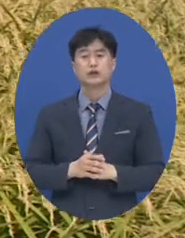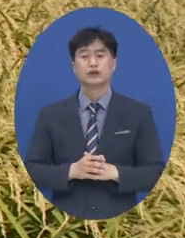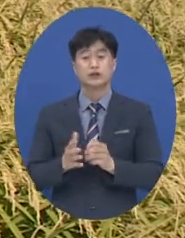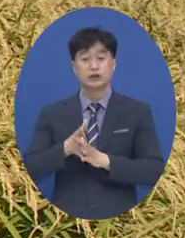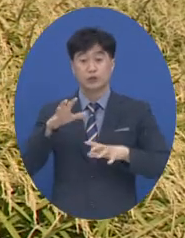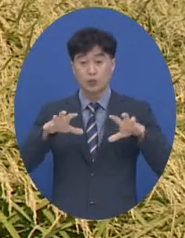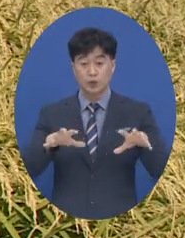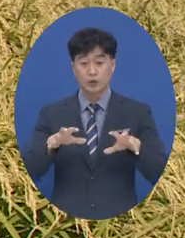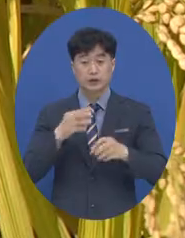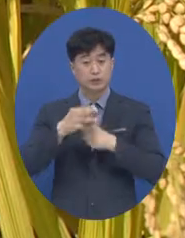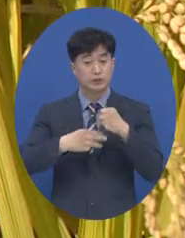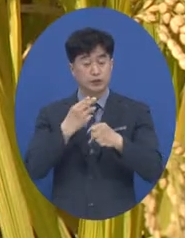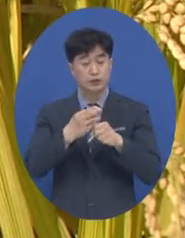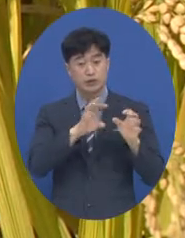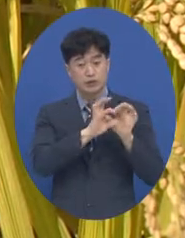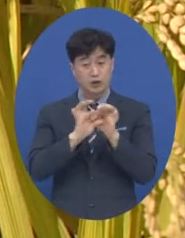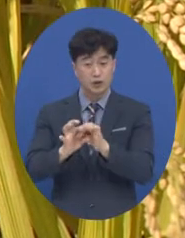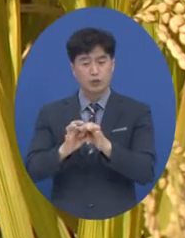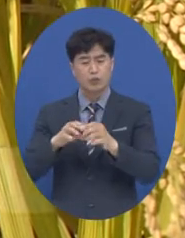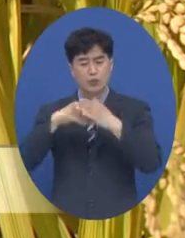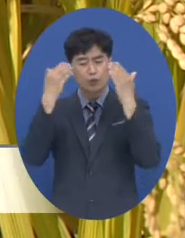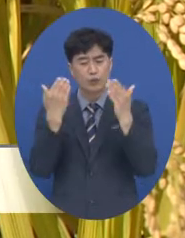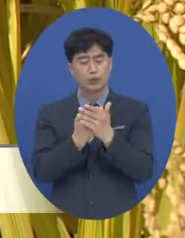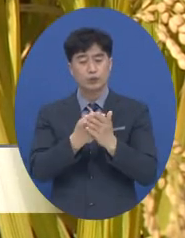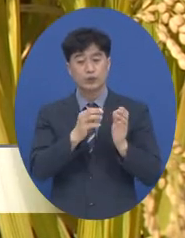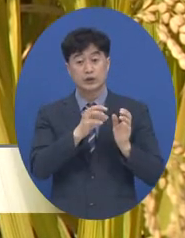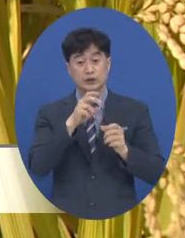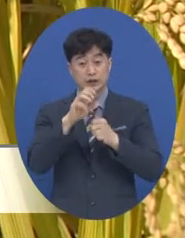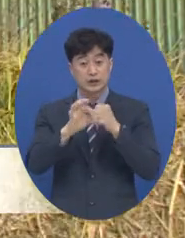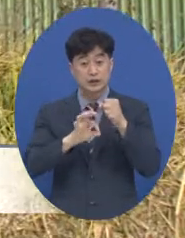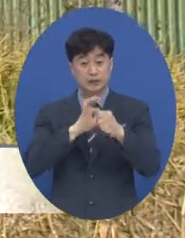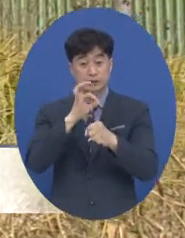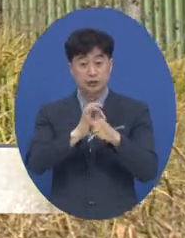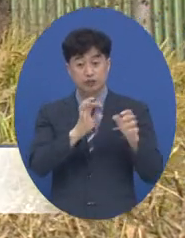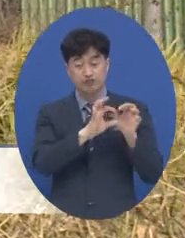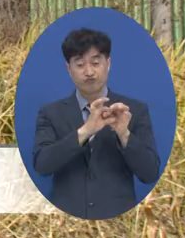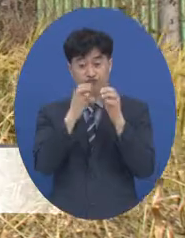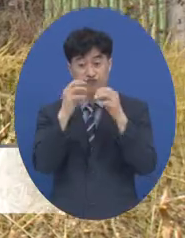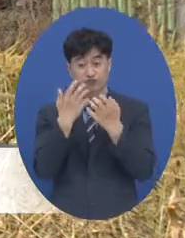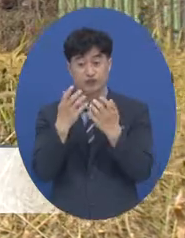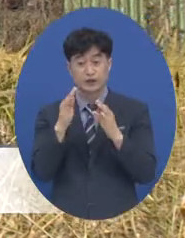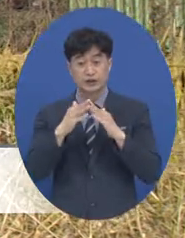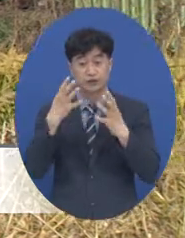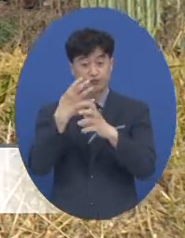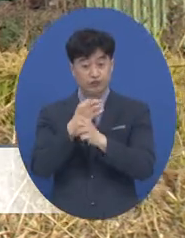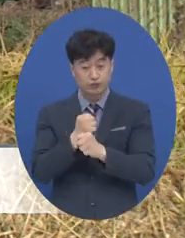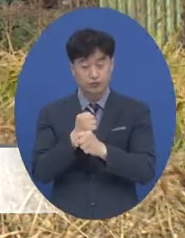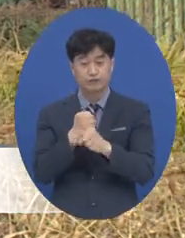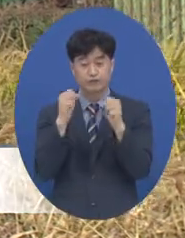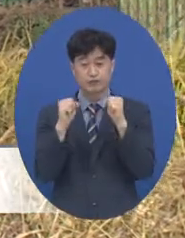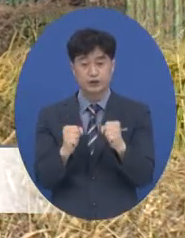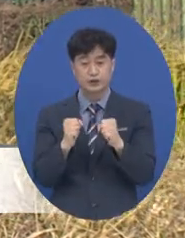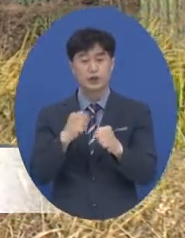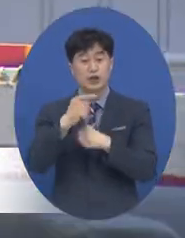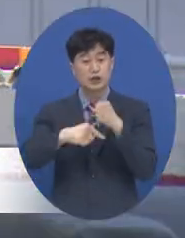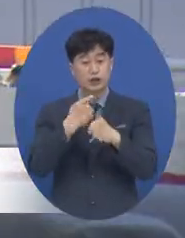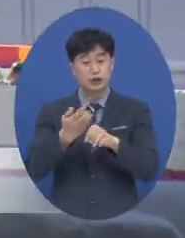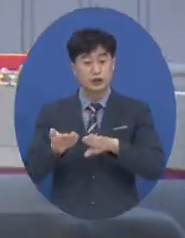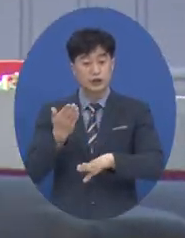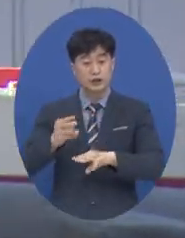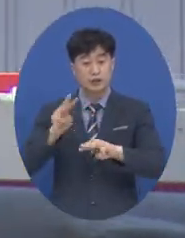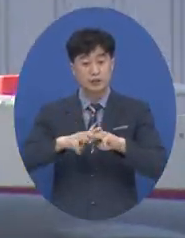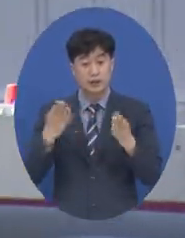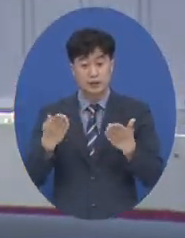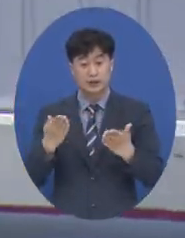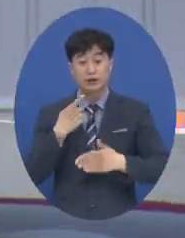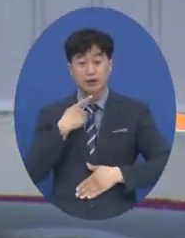연속이나 총 10년간 주소를 두고 거주해오며 해당 시군 농지에서 1년 이상 농업 생산에 종사해온 농민은 신청할